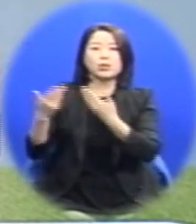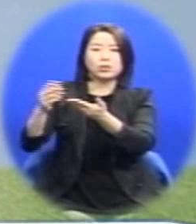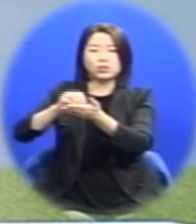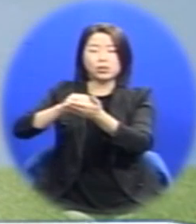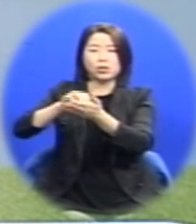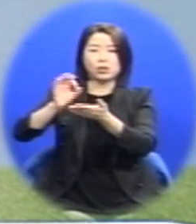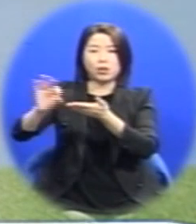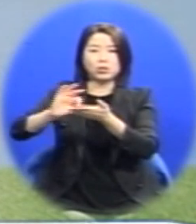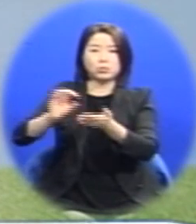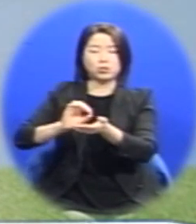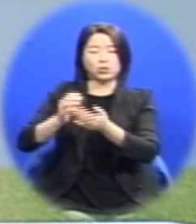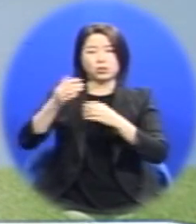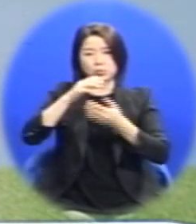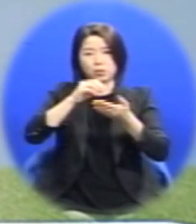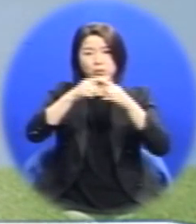완전히 빼버렸어요.